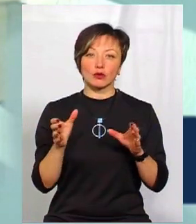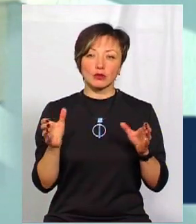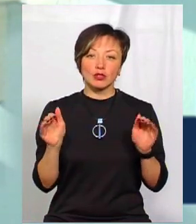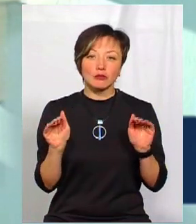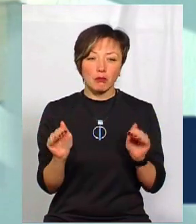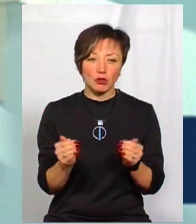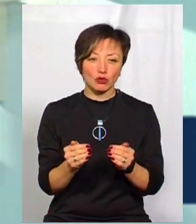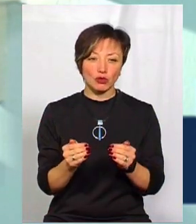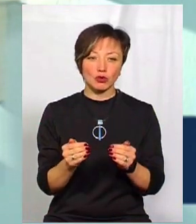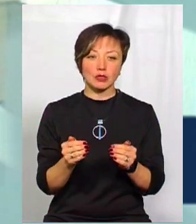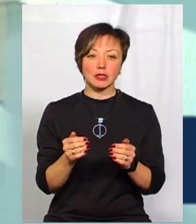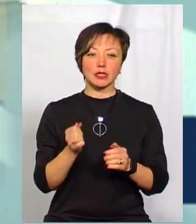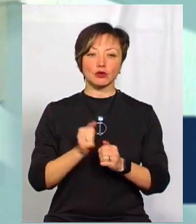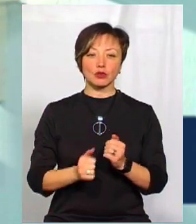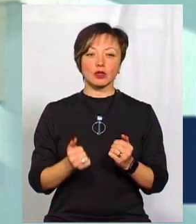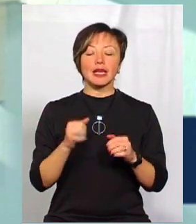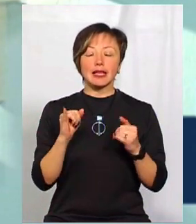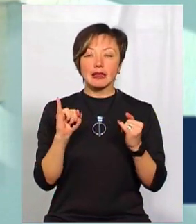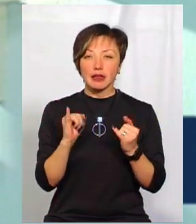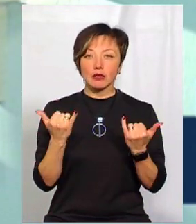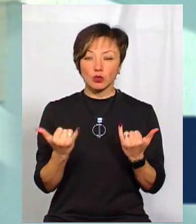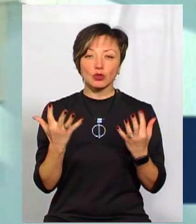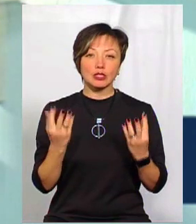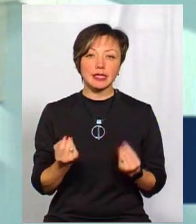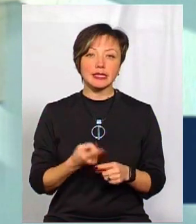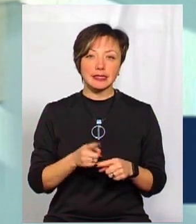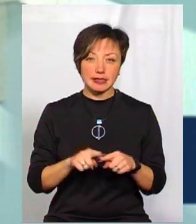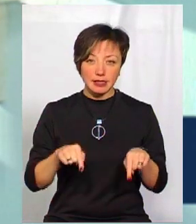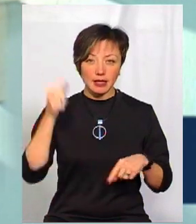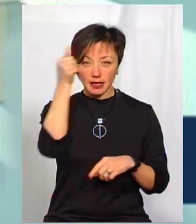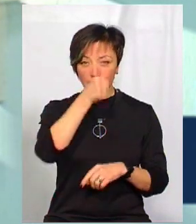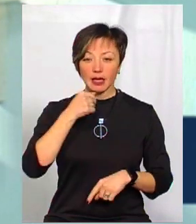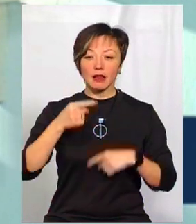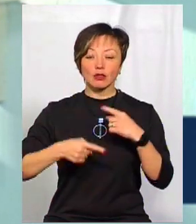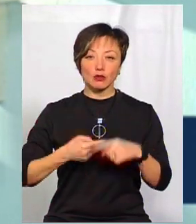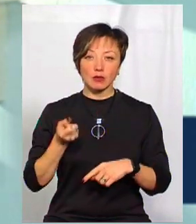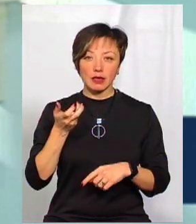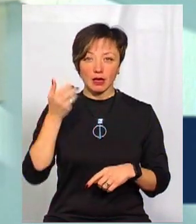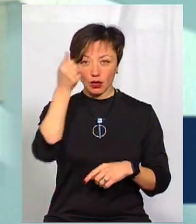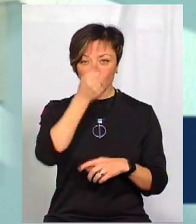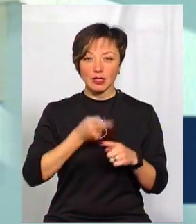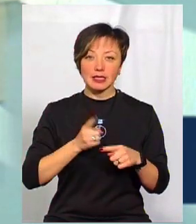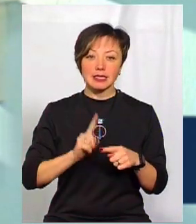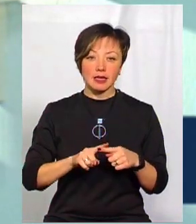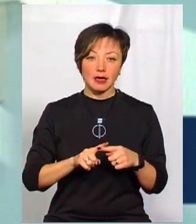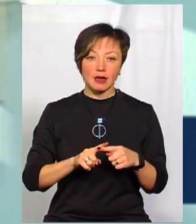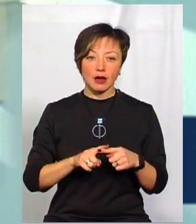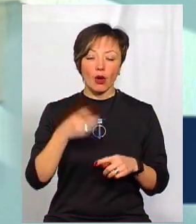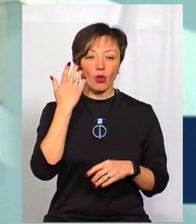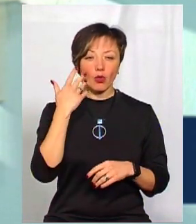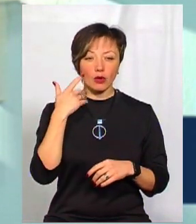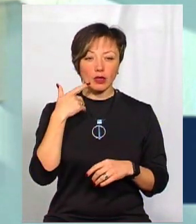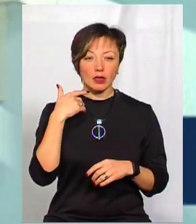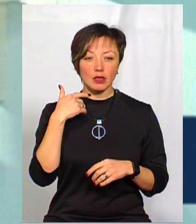І на сьогоднішній день, скажімо, цей рік і наступні декілька років, на жаль, це ті роки,